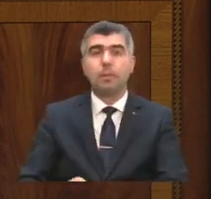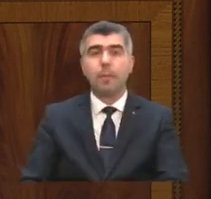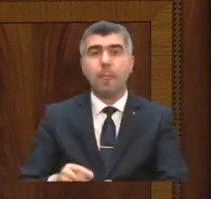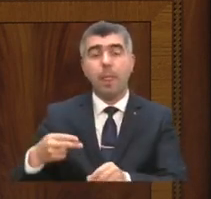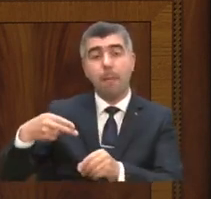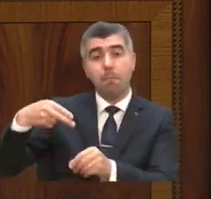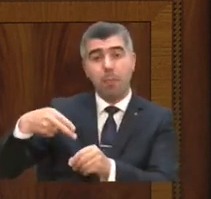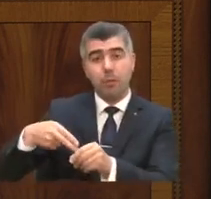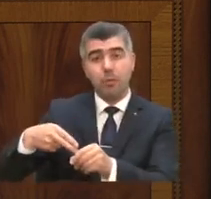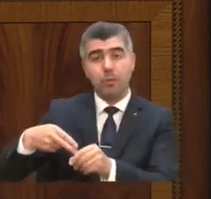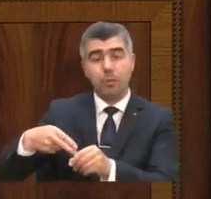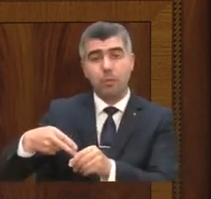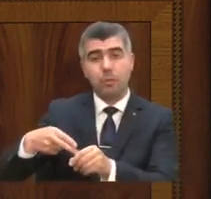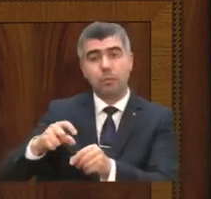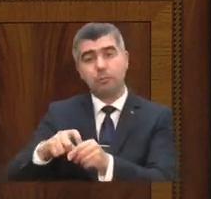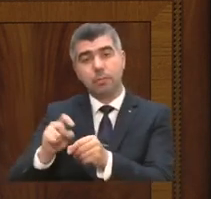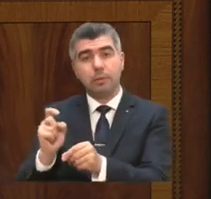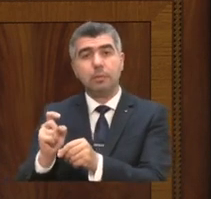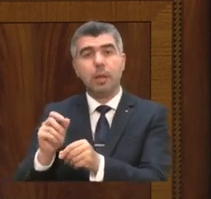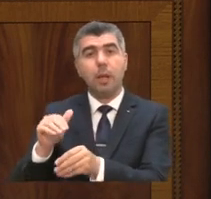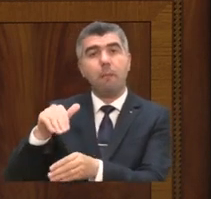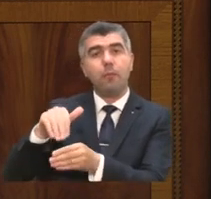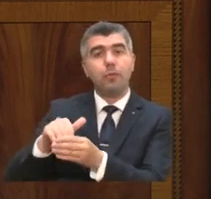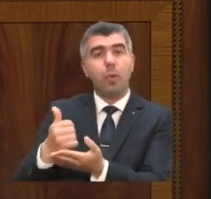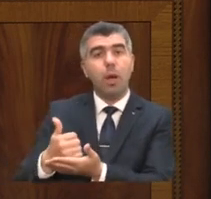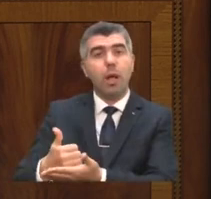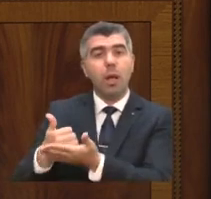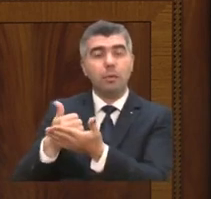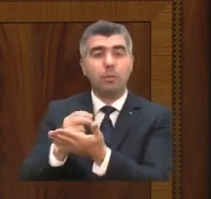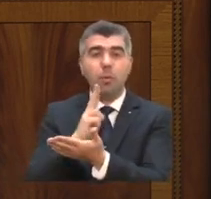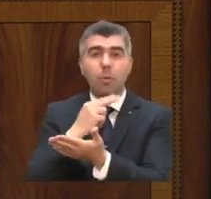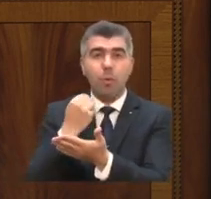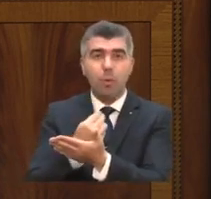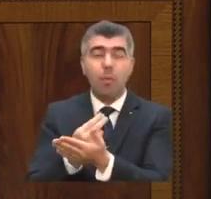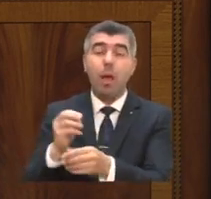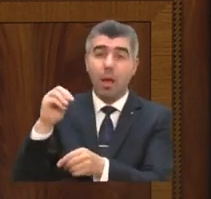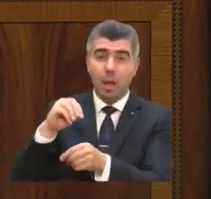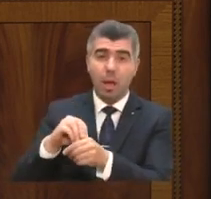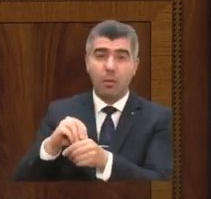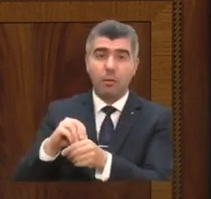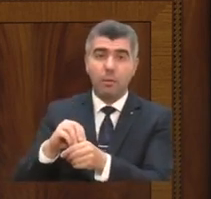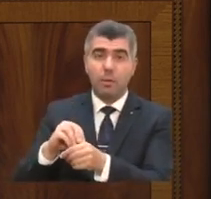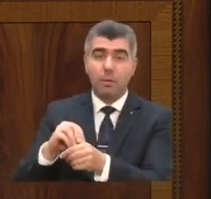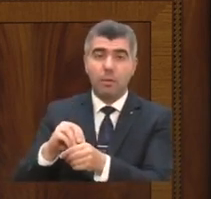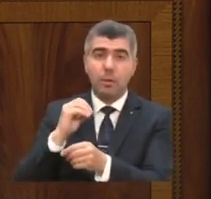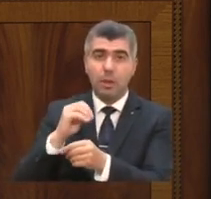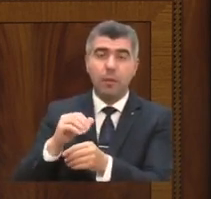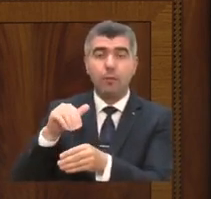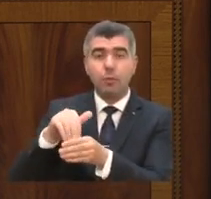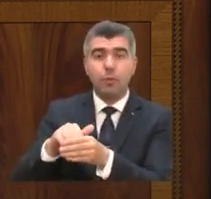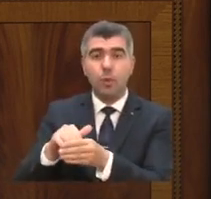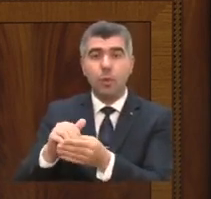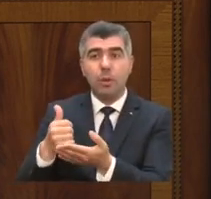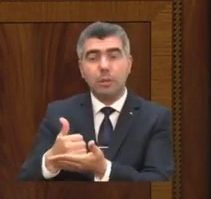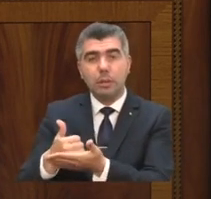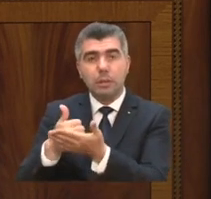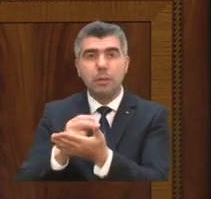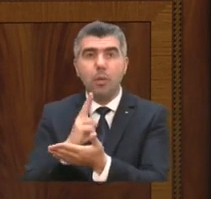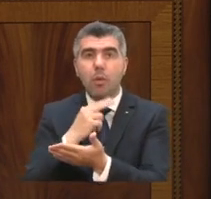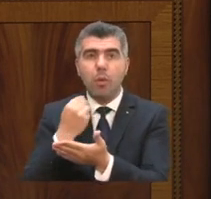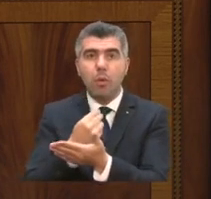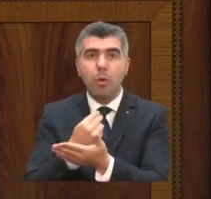البترول من صندوق يعني من المقاصه بغيتوا ترجعوا لصندوق المقاصه ونديروا واحد 3 مليار،